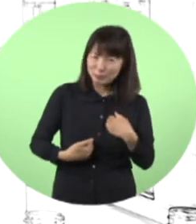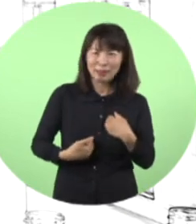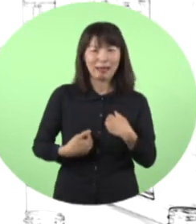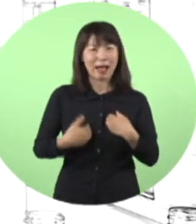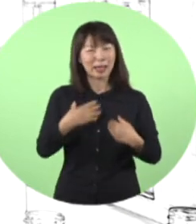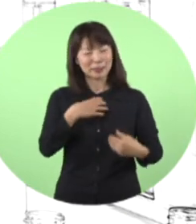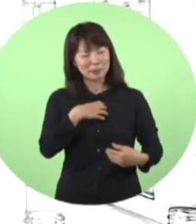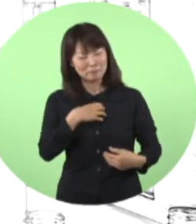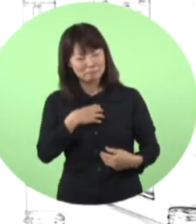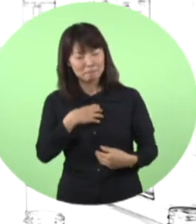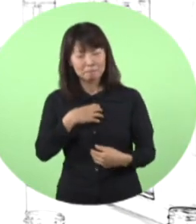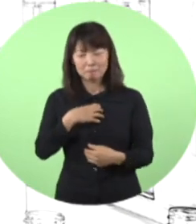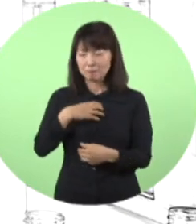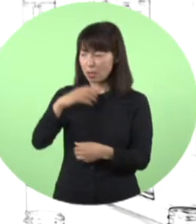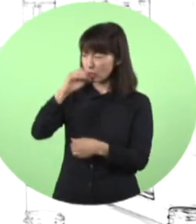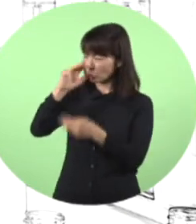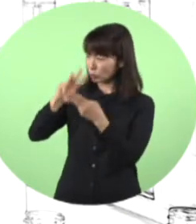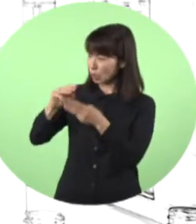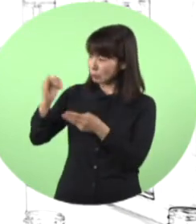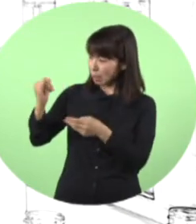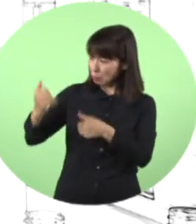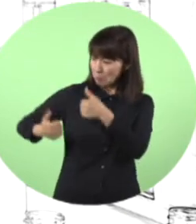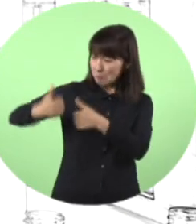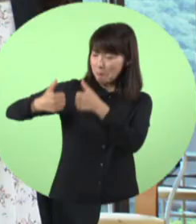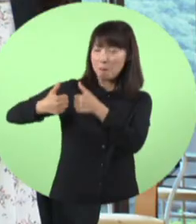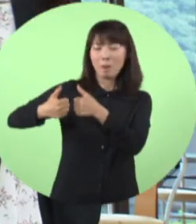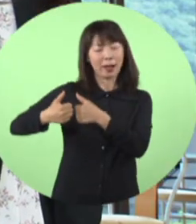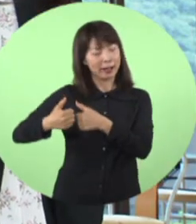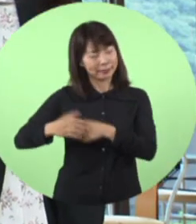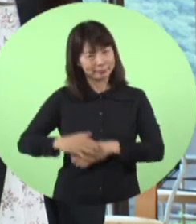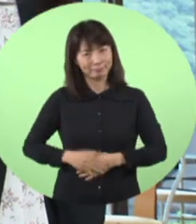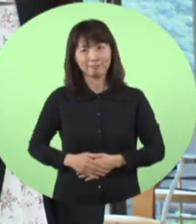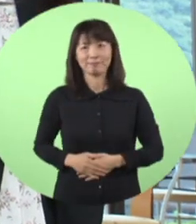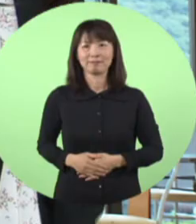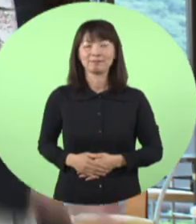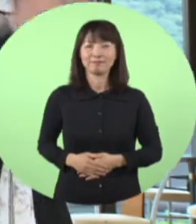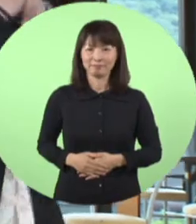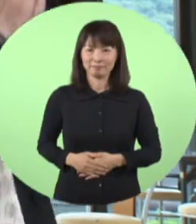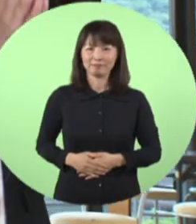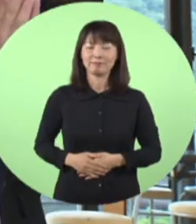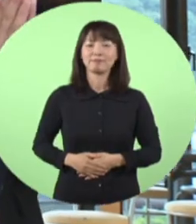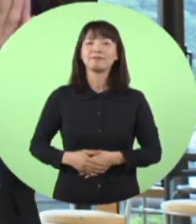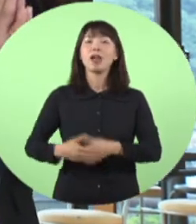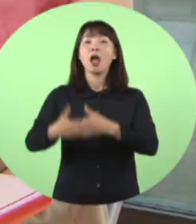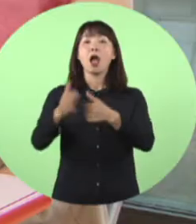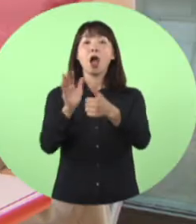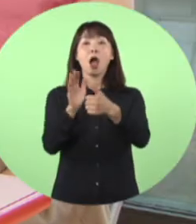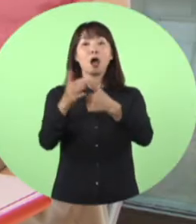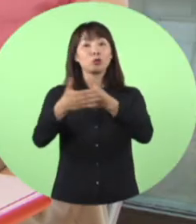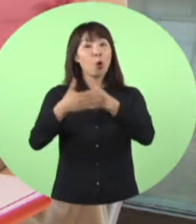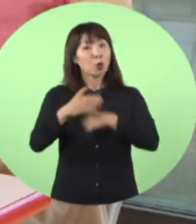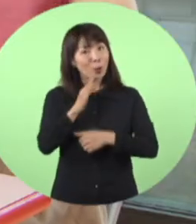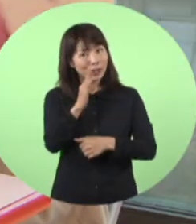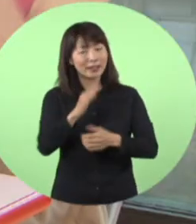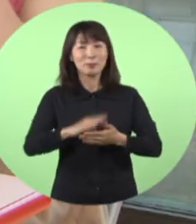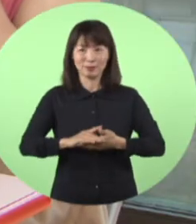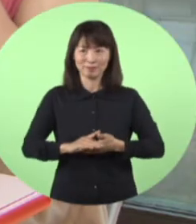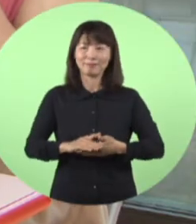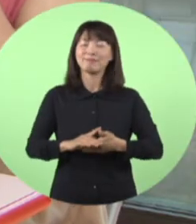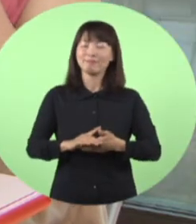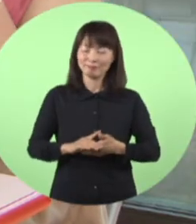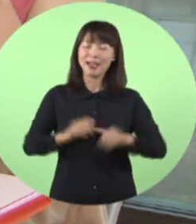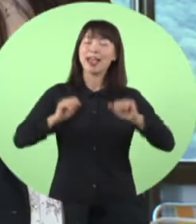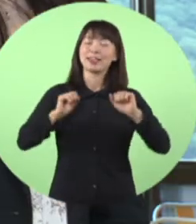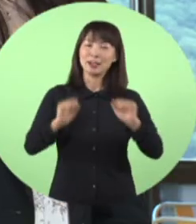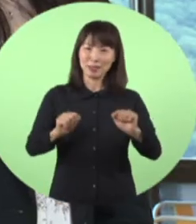も吉田さんと対決。 ご協力お願いします。 お願いします。 やります。やらせ